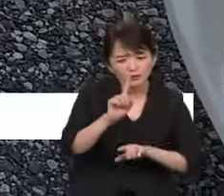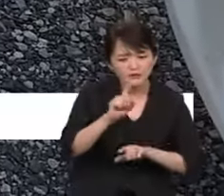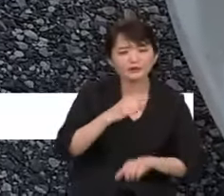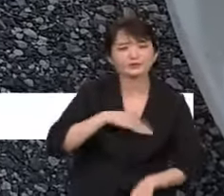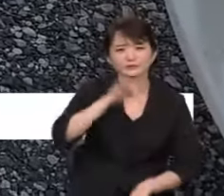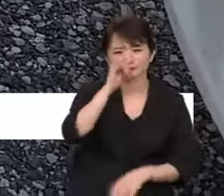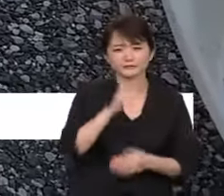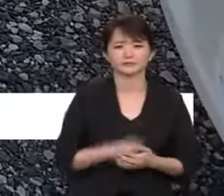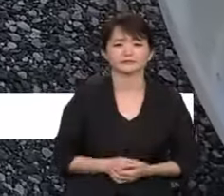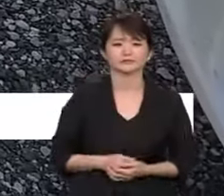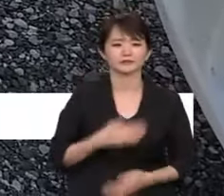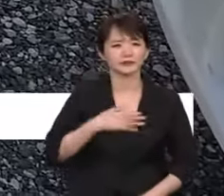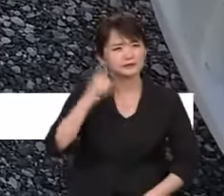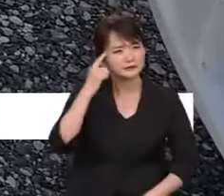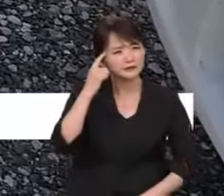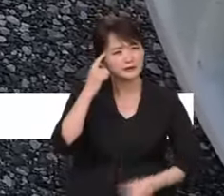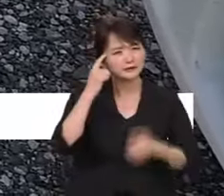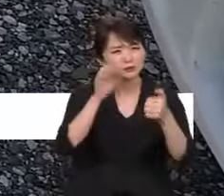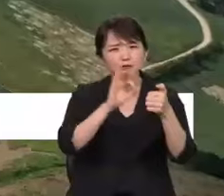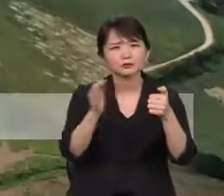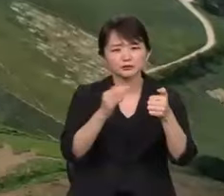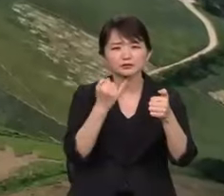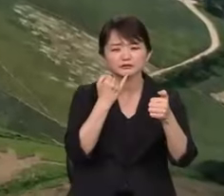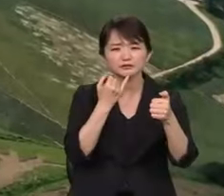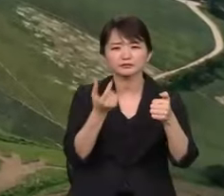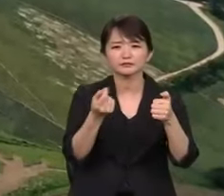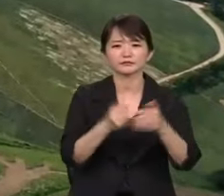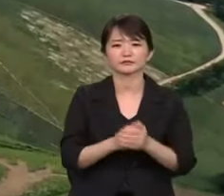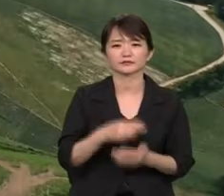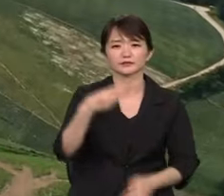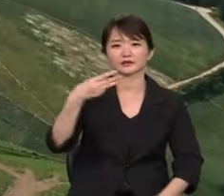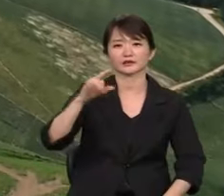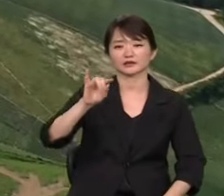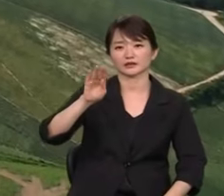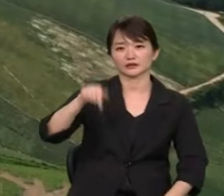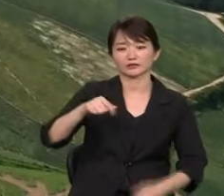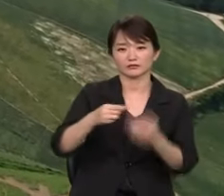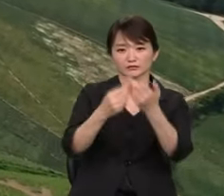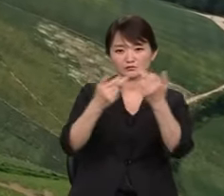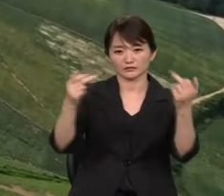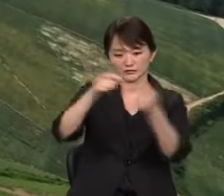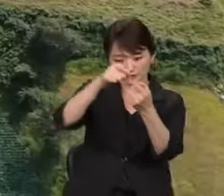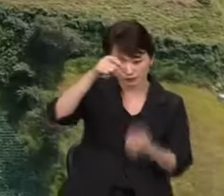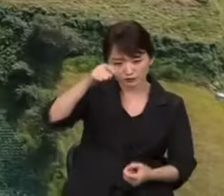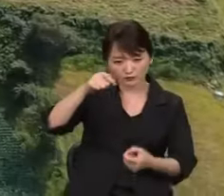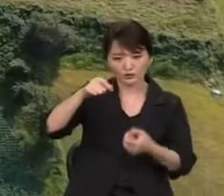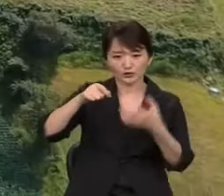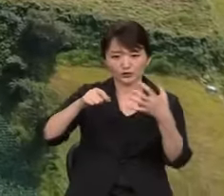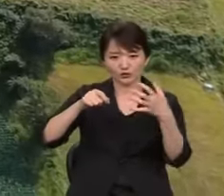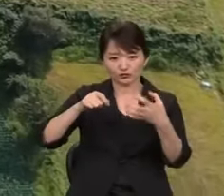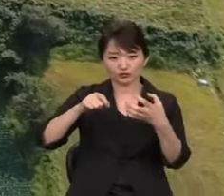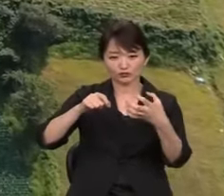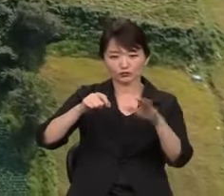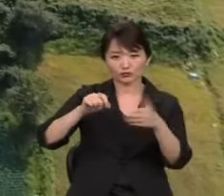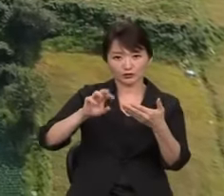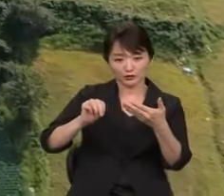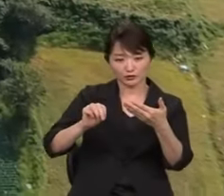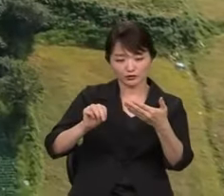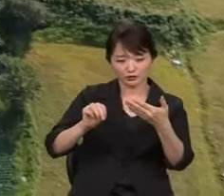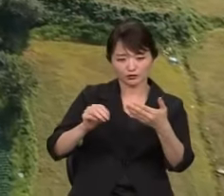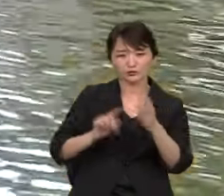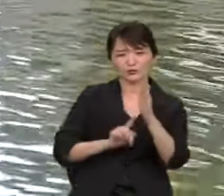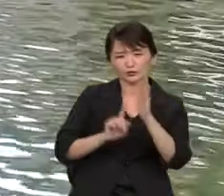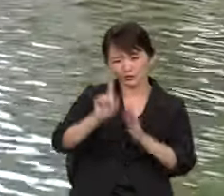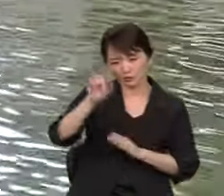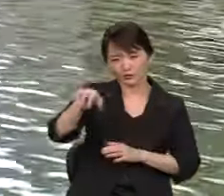때는 50% 이상 남아졌어요. 태백은 평균 해발고도 900m를 넘는 고원 도시입니다. 낮 최고